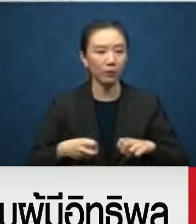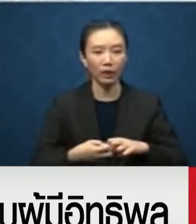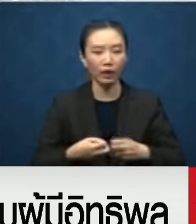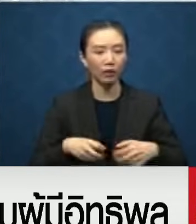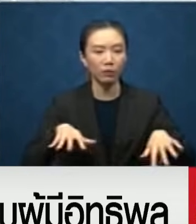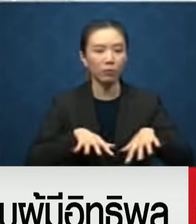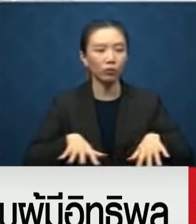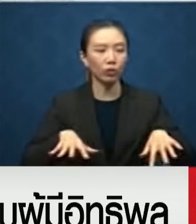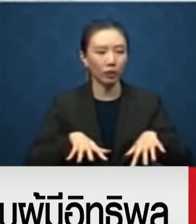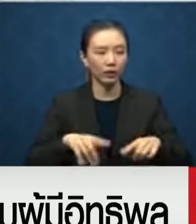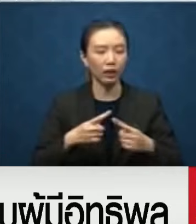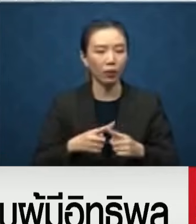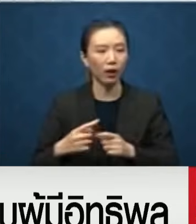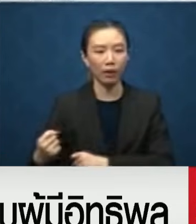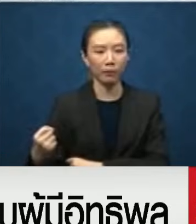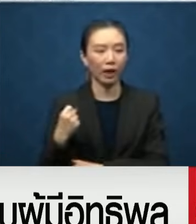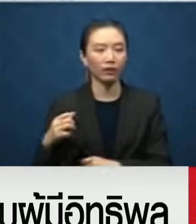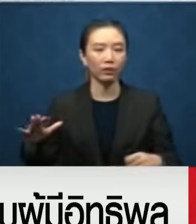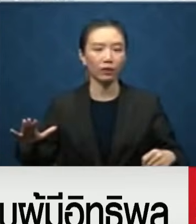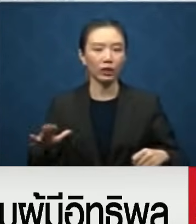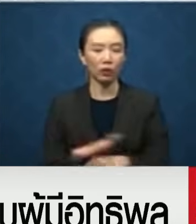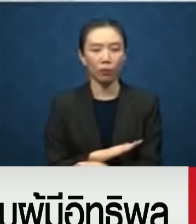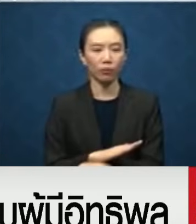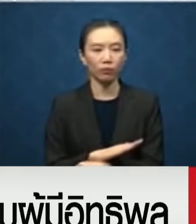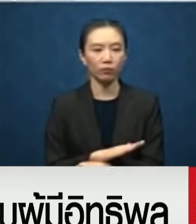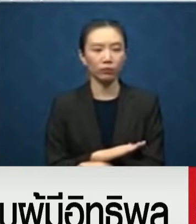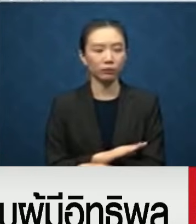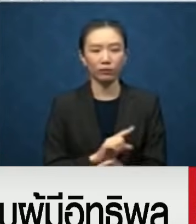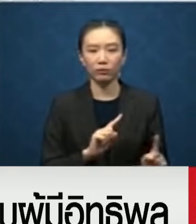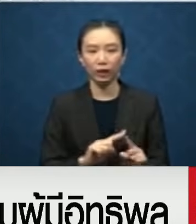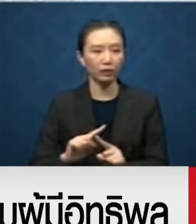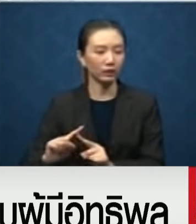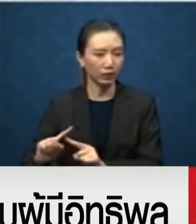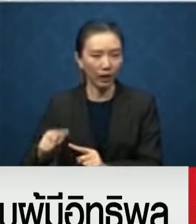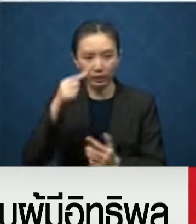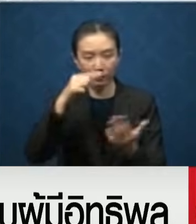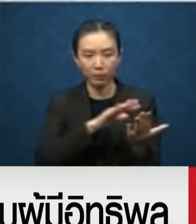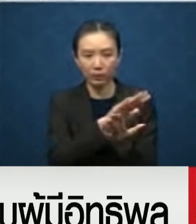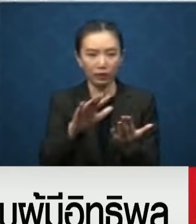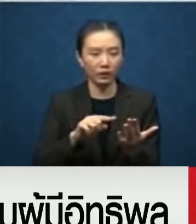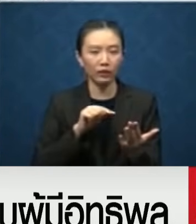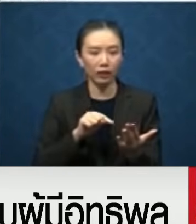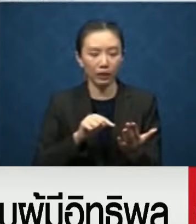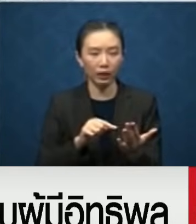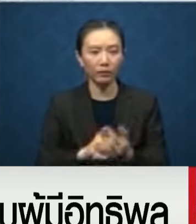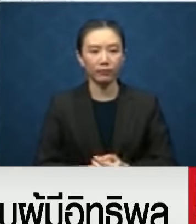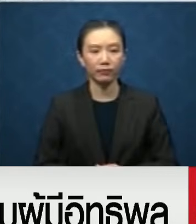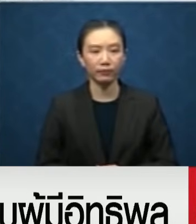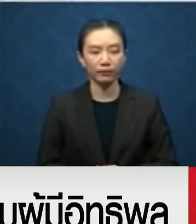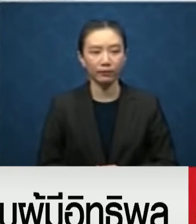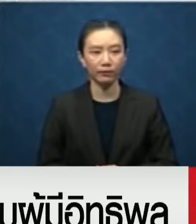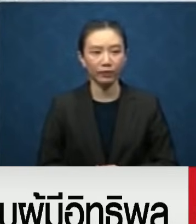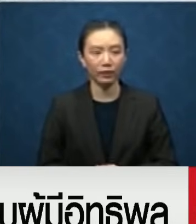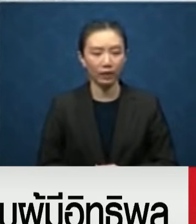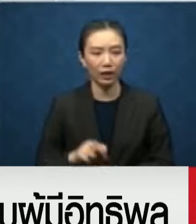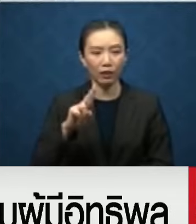นะประชาชนทั่วไปเขารู้สึกว่าเอานักเลลงมาปราบนักเลลงเอาเจ้าพ่อมาปราบเจ้าพ่อแล้วจะทำได้จริงหรือเปล่า